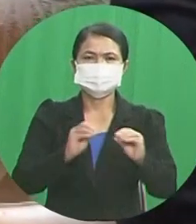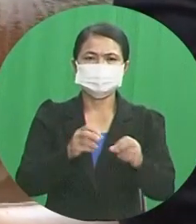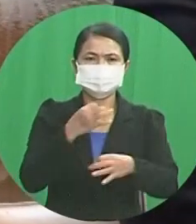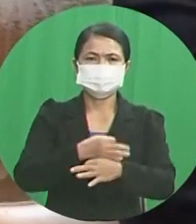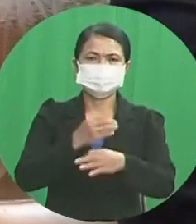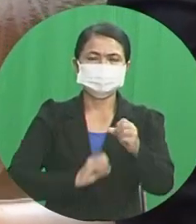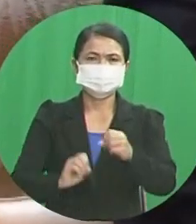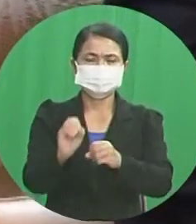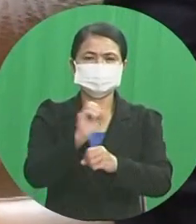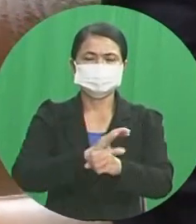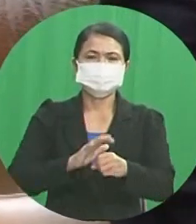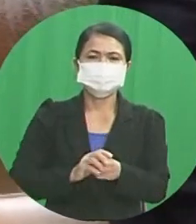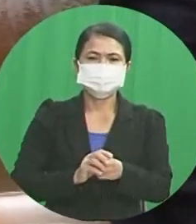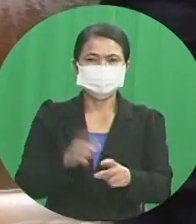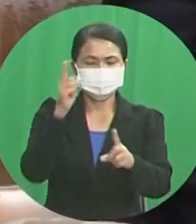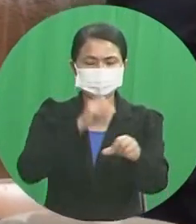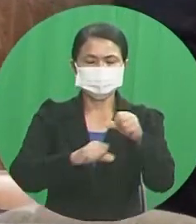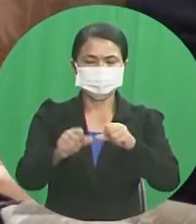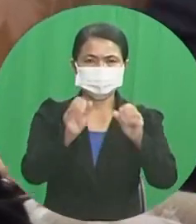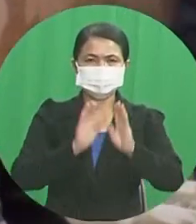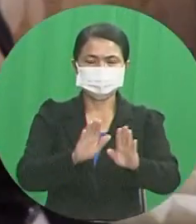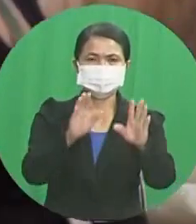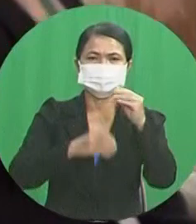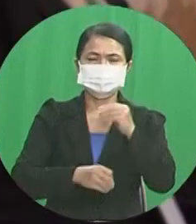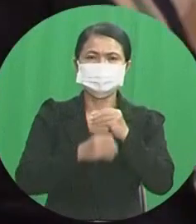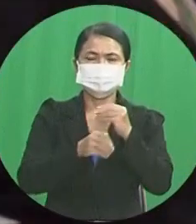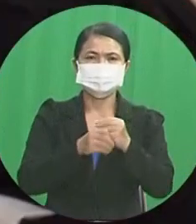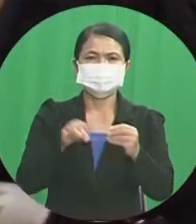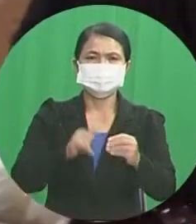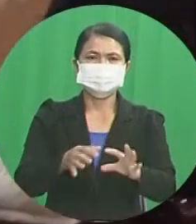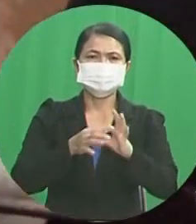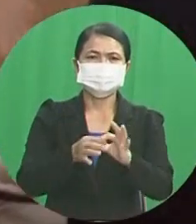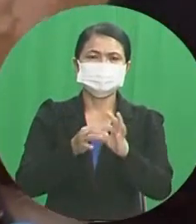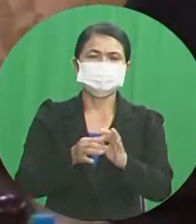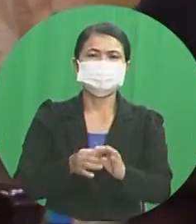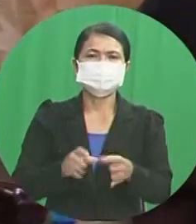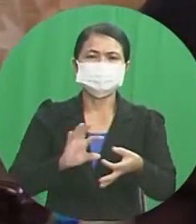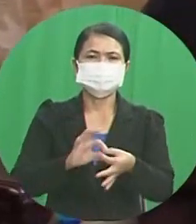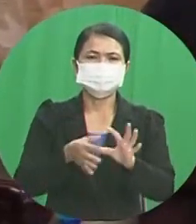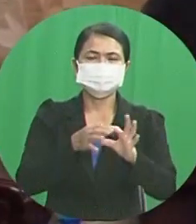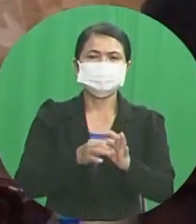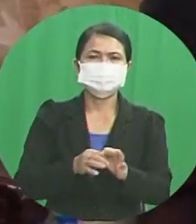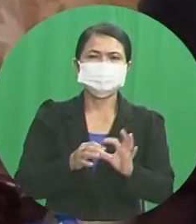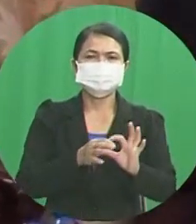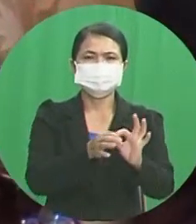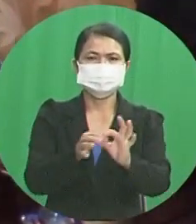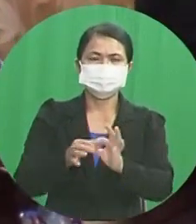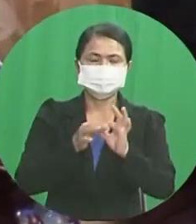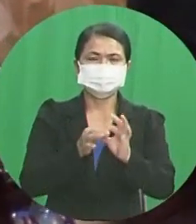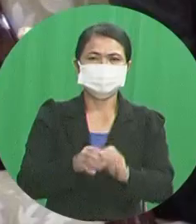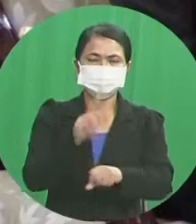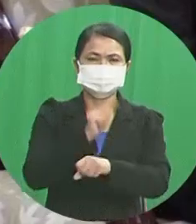ត្តិជំងឺ COVID-19 ដើម្បីបន្តជំរុញបន្ថែមទៀតនៅទំនាក់ទំនងចំណងមិត្តភាពសាមគ្គីភាពជាប្រ